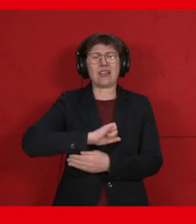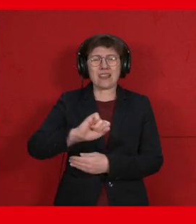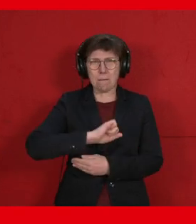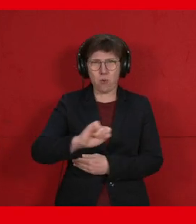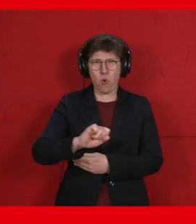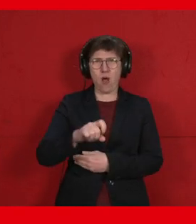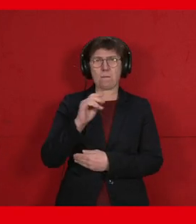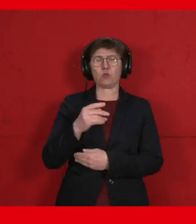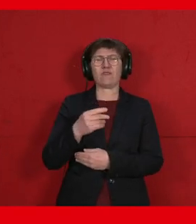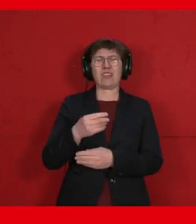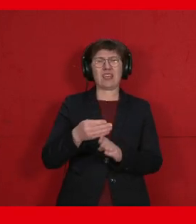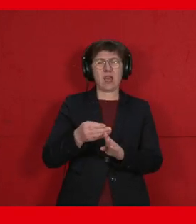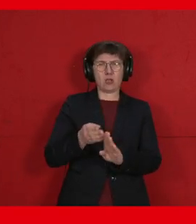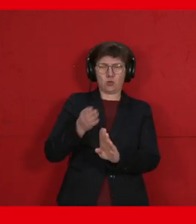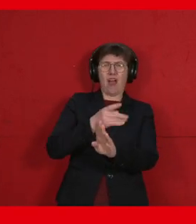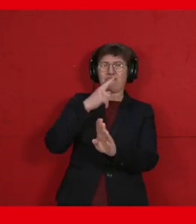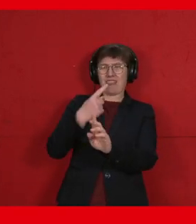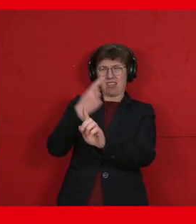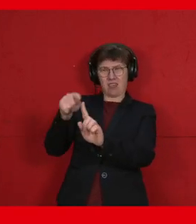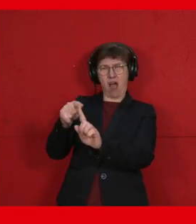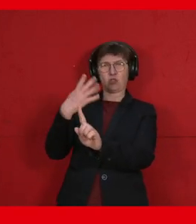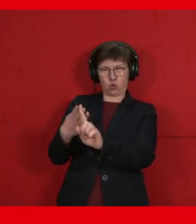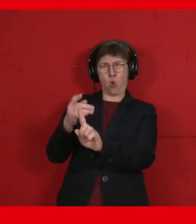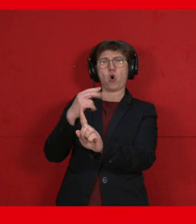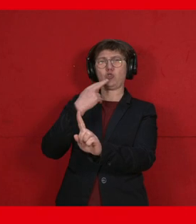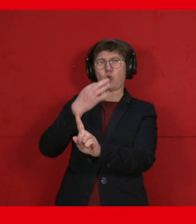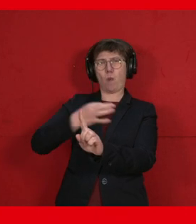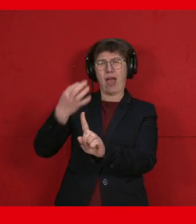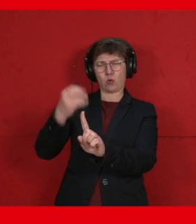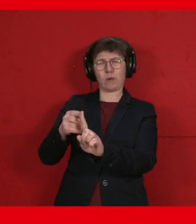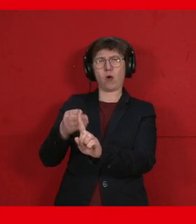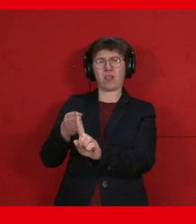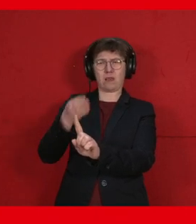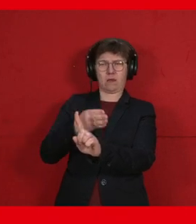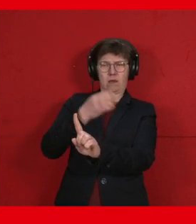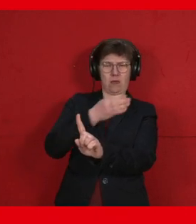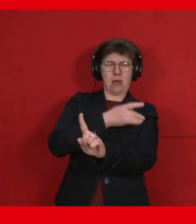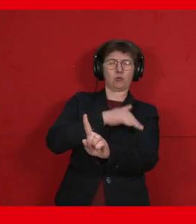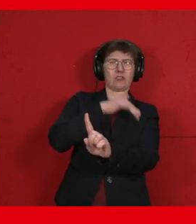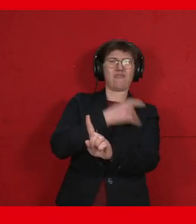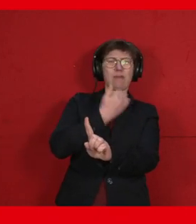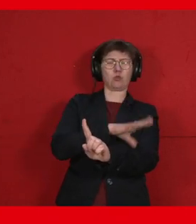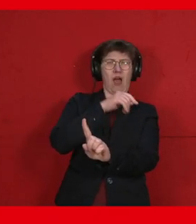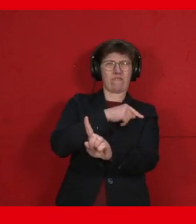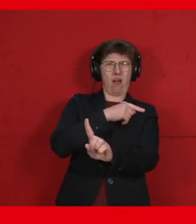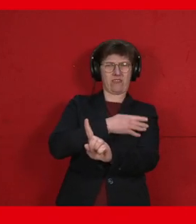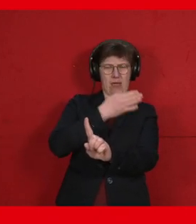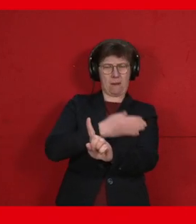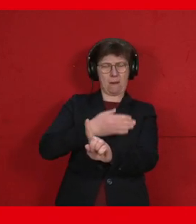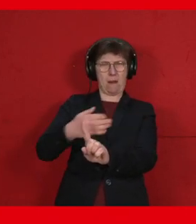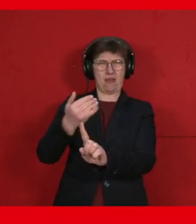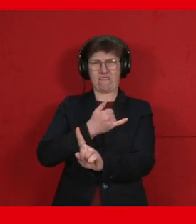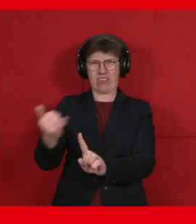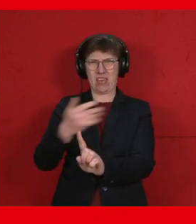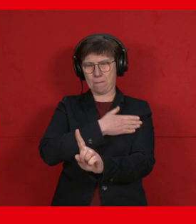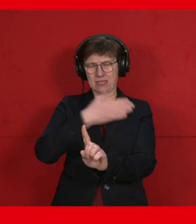und wir müssen rückwärts vorgehen. Wenn wir im Jahr so und so viele Stromleitungen brauchen, dann müssen sie da auch stehen. Und wir müssen dann gucken, wie wir das hinkriegen,